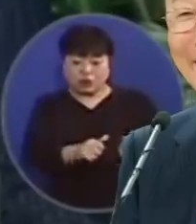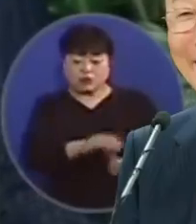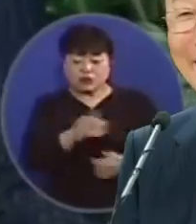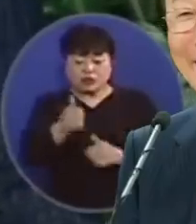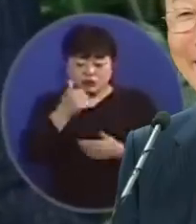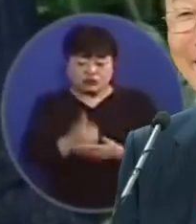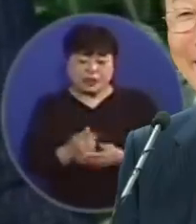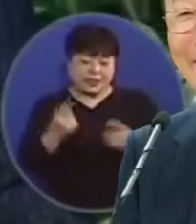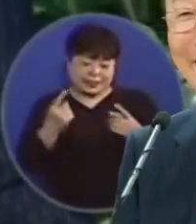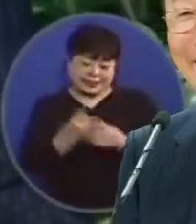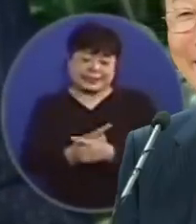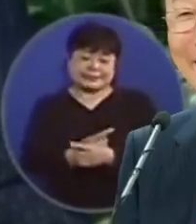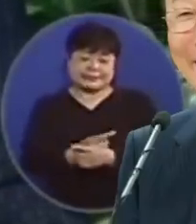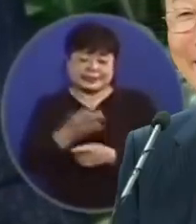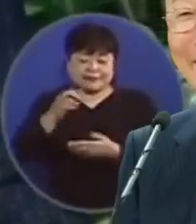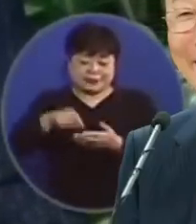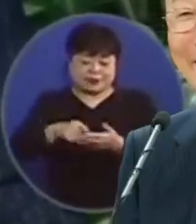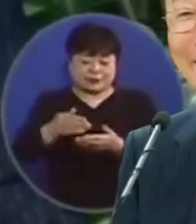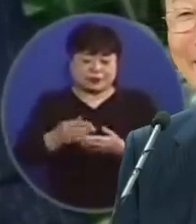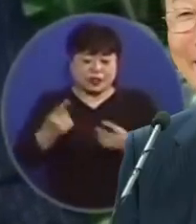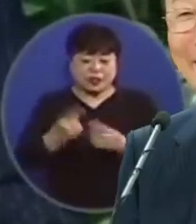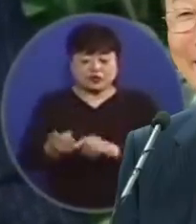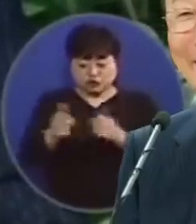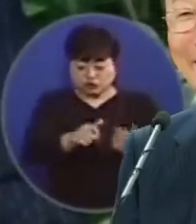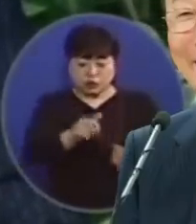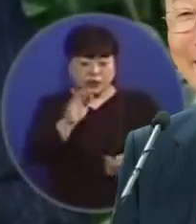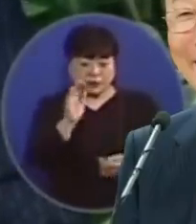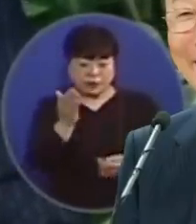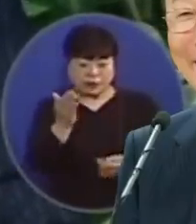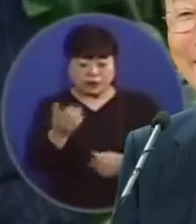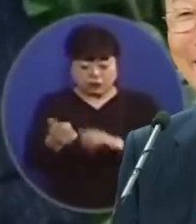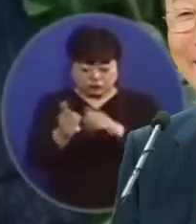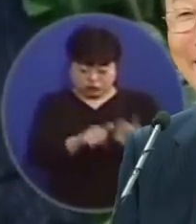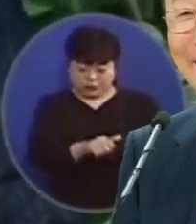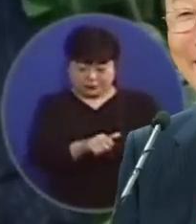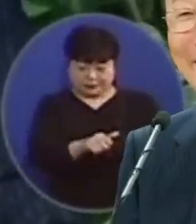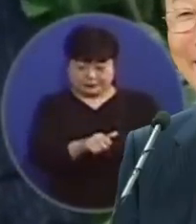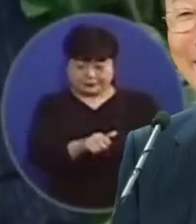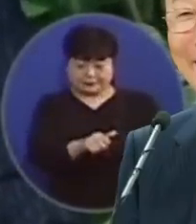대신해서 죄값을 지불하자면 대신 죽어야 됩니다. 죽어서